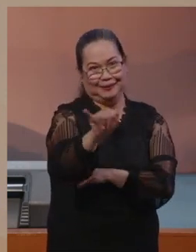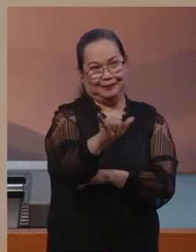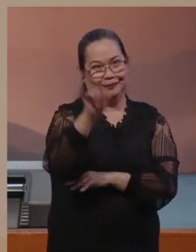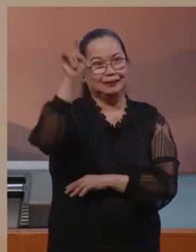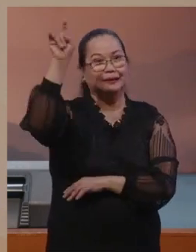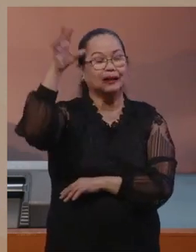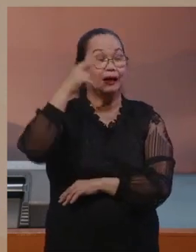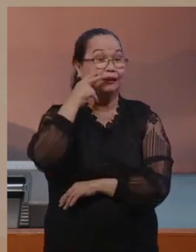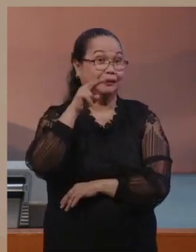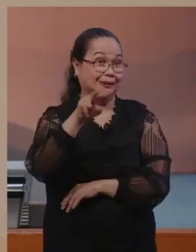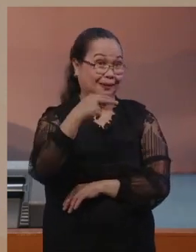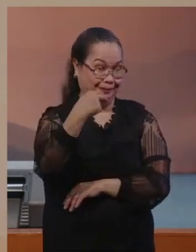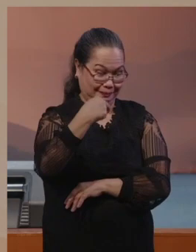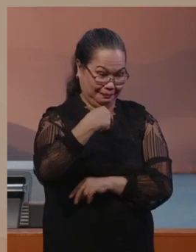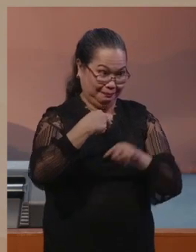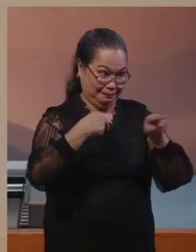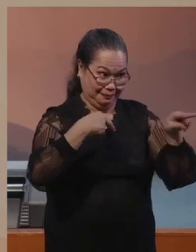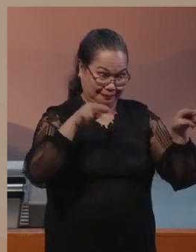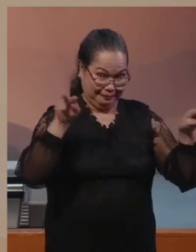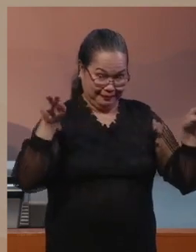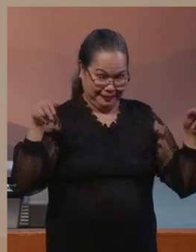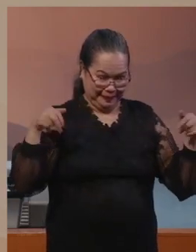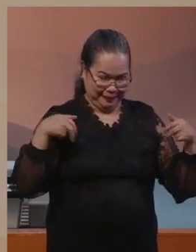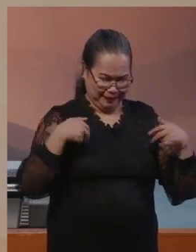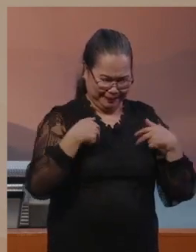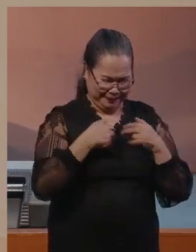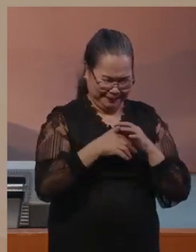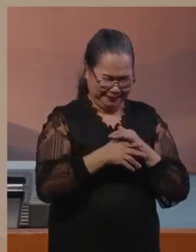prostitute. At kahit na gayon,